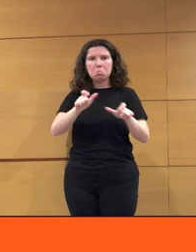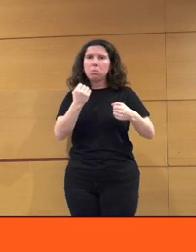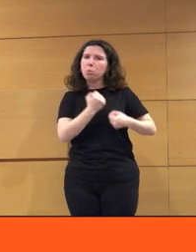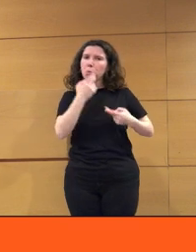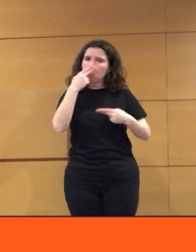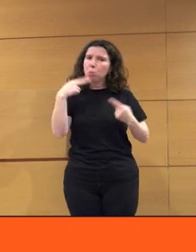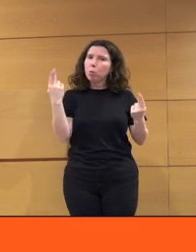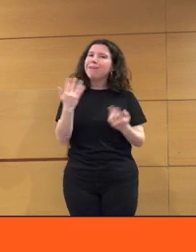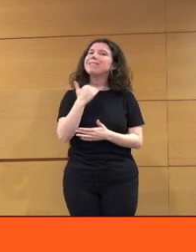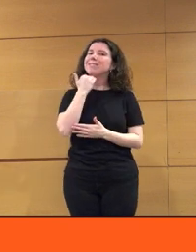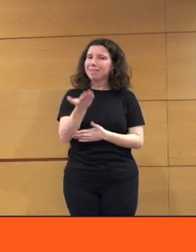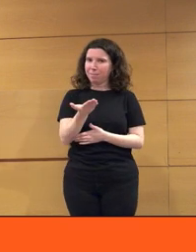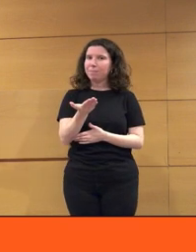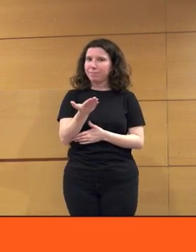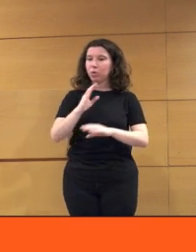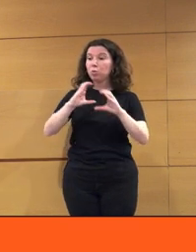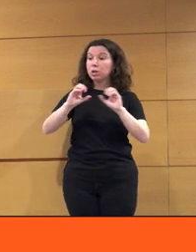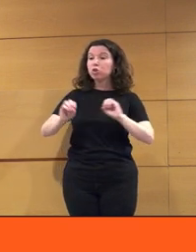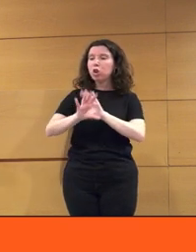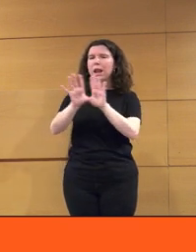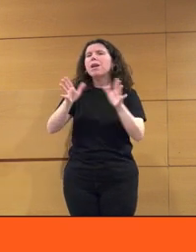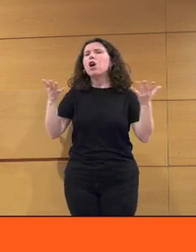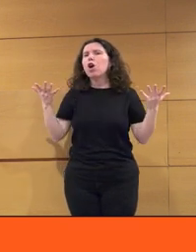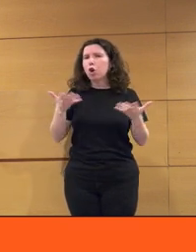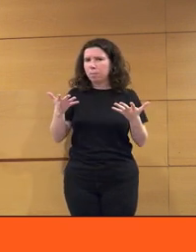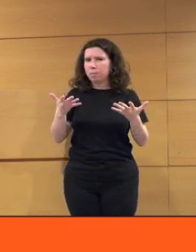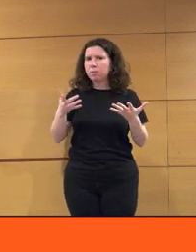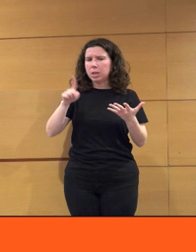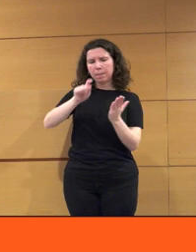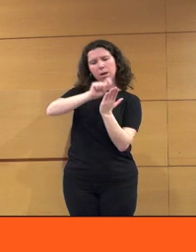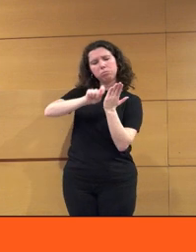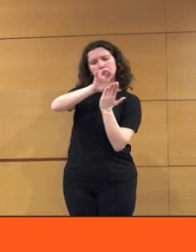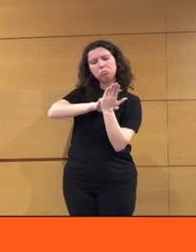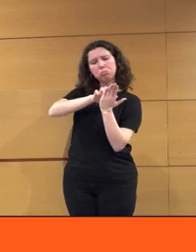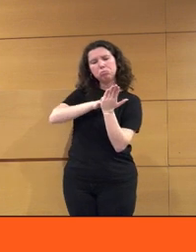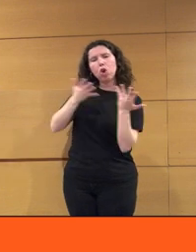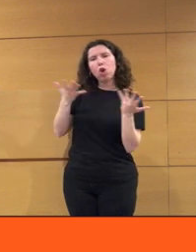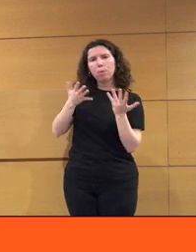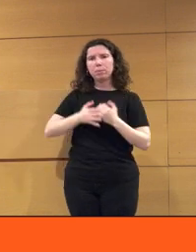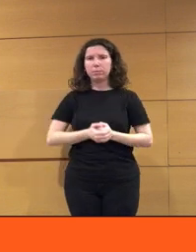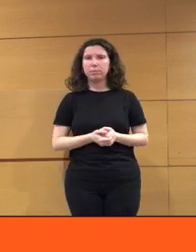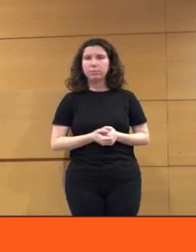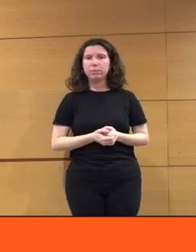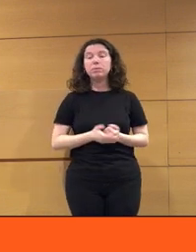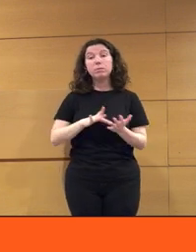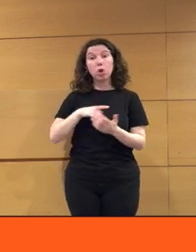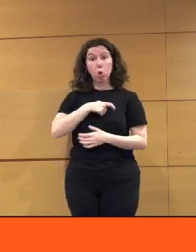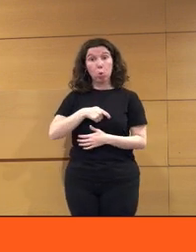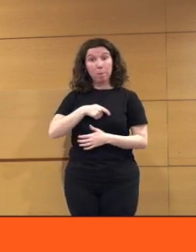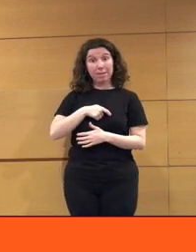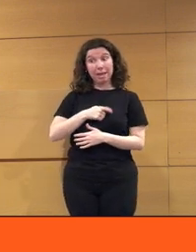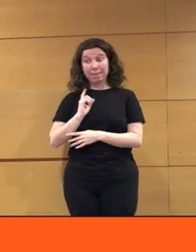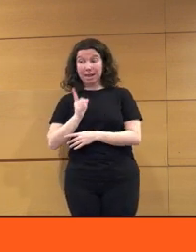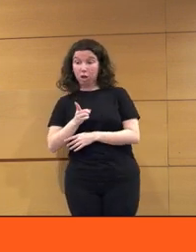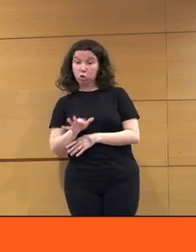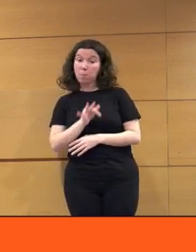sàpiguen utilitzar la comunicació clara i sàpiguen escriure en comunicació clara. I hi ha un comitè director i un comitè